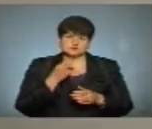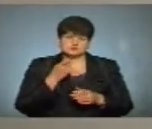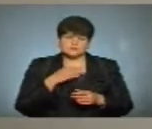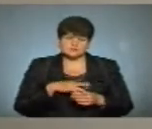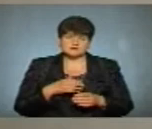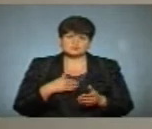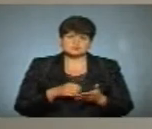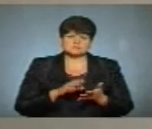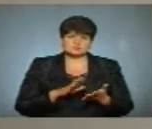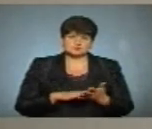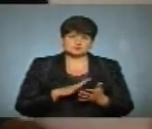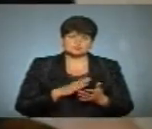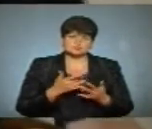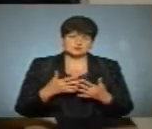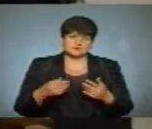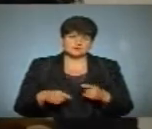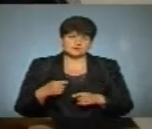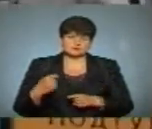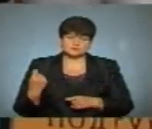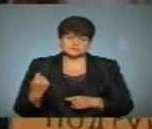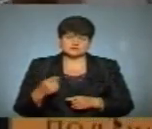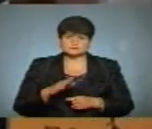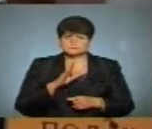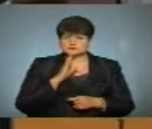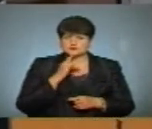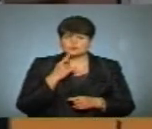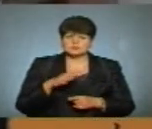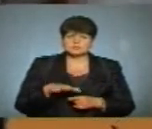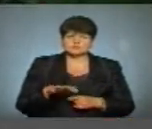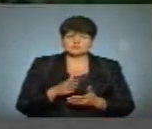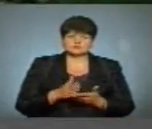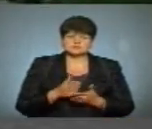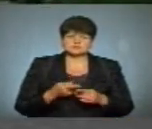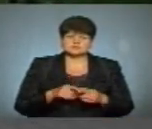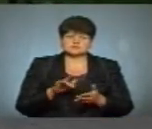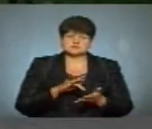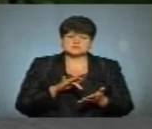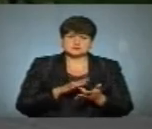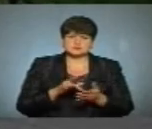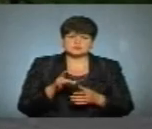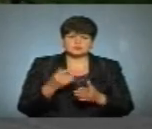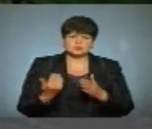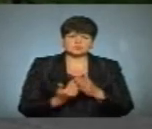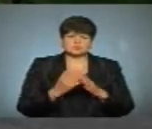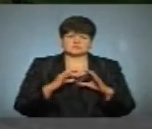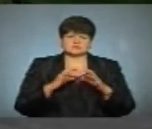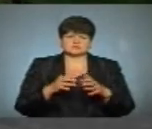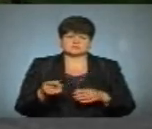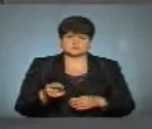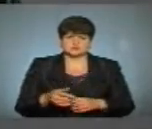мною зареєстровано було кілька порушень. Дільнична каже, територія, яку вона обслуговує, це центр і район Новий Світ у